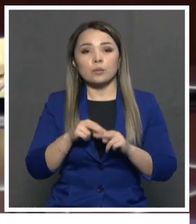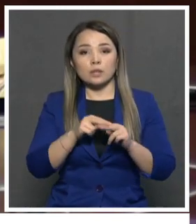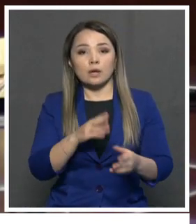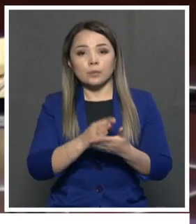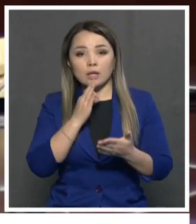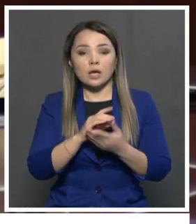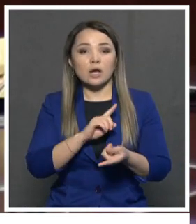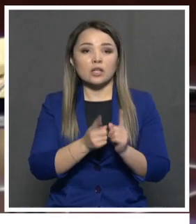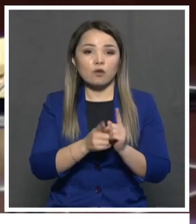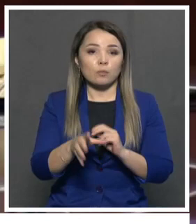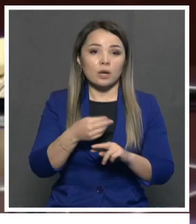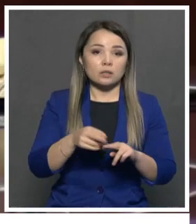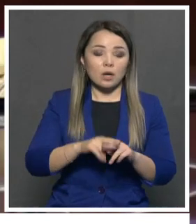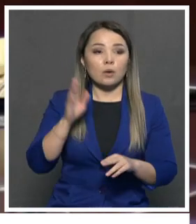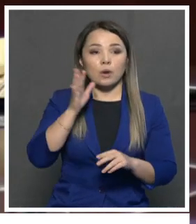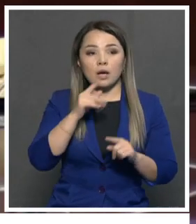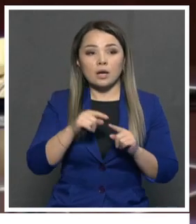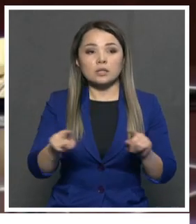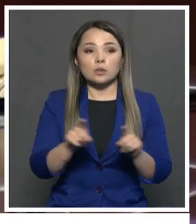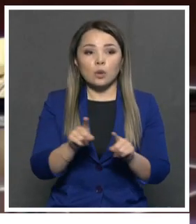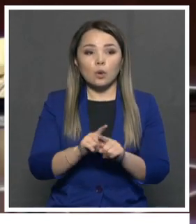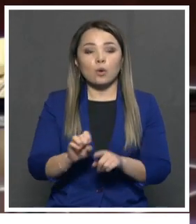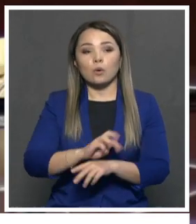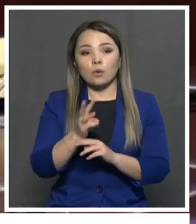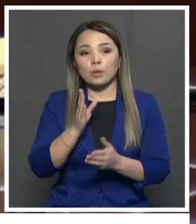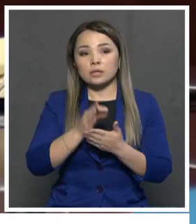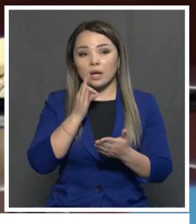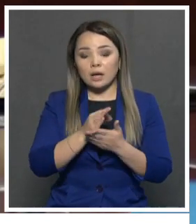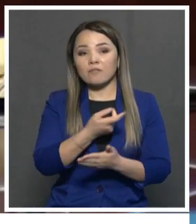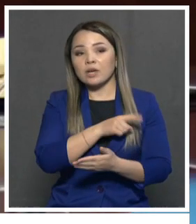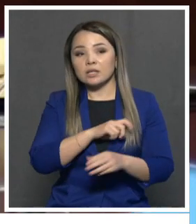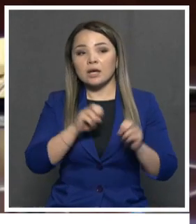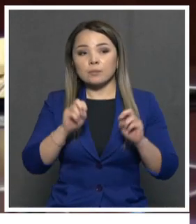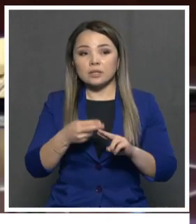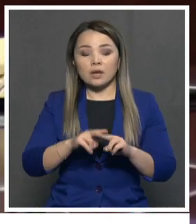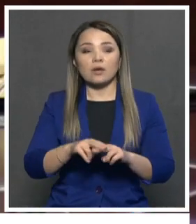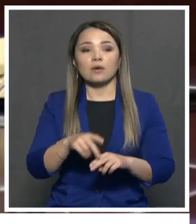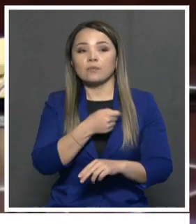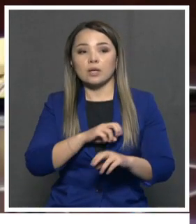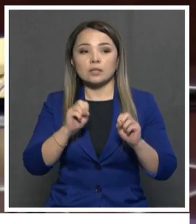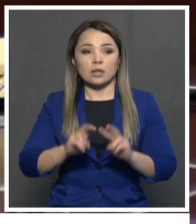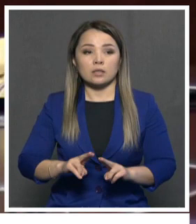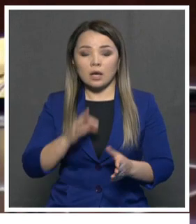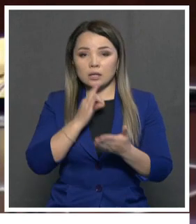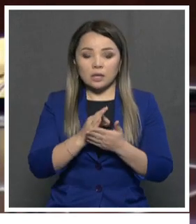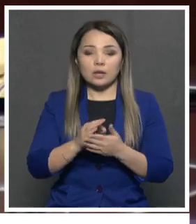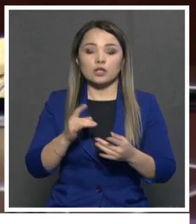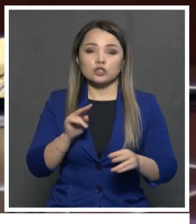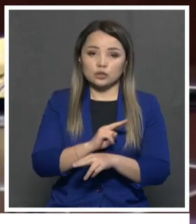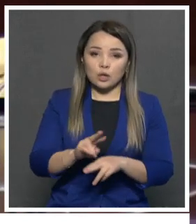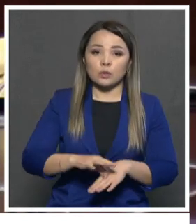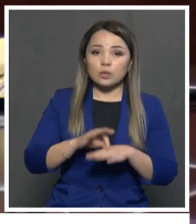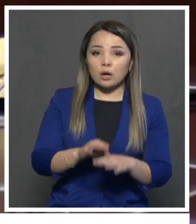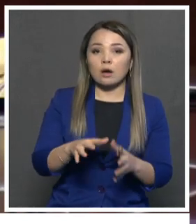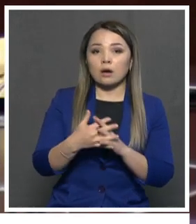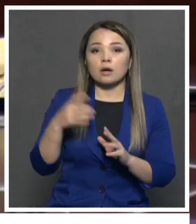жүйесін реформалау, ауылдағы кооперацияны ынталандыру, сондай-ақ ветеринариялық және фитосанитариялық қызметтерді және аграрлық